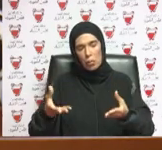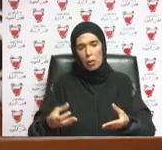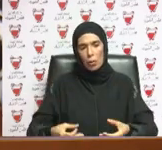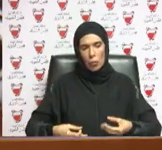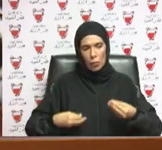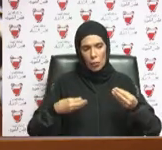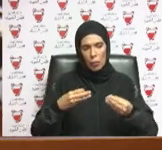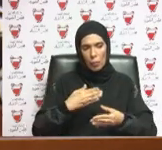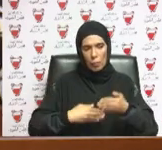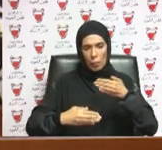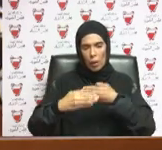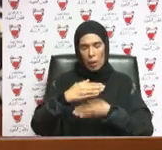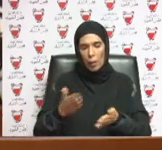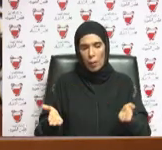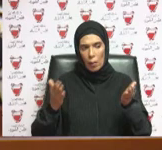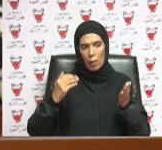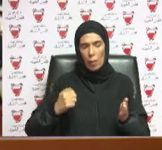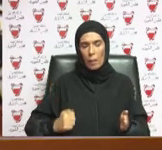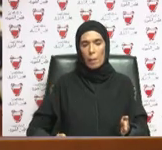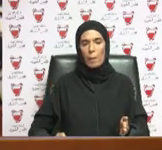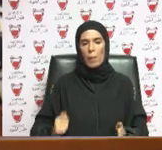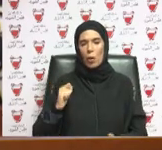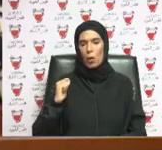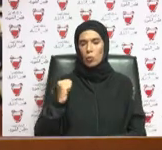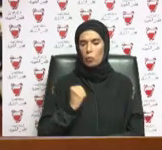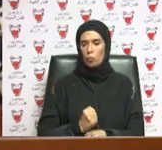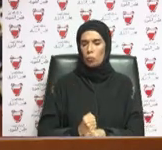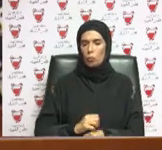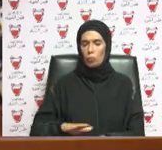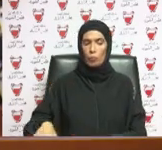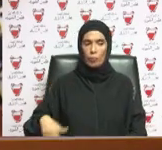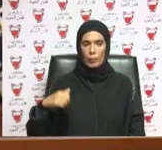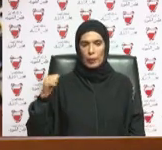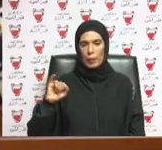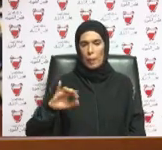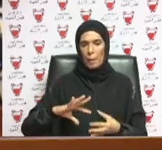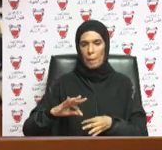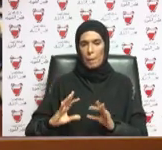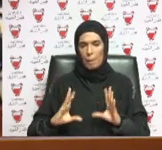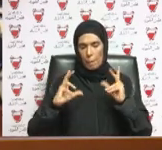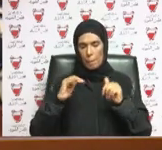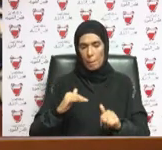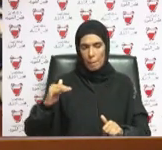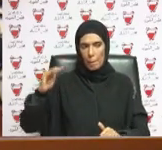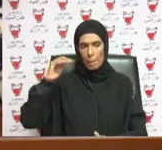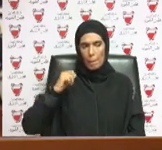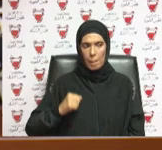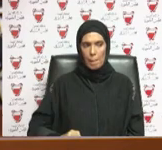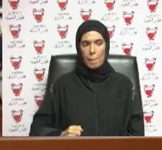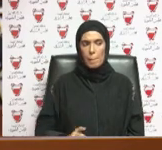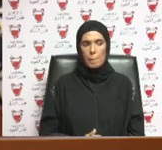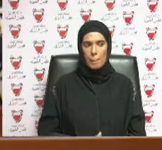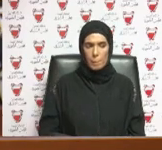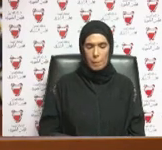باني نهضة البحرين ورجل المهمات الوطنية، مؤسس الازدهار والتقدم في الوطن العزيز،